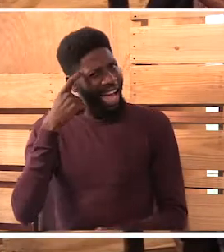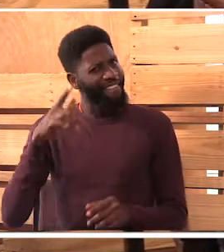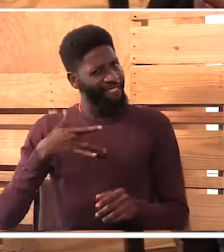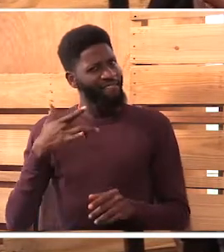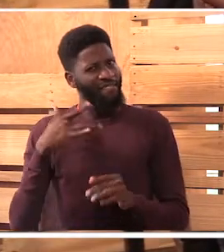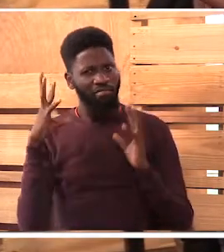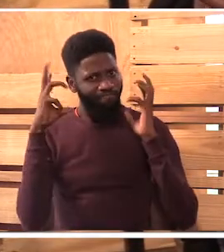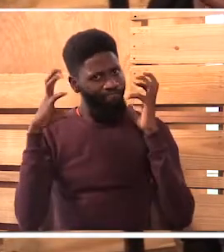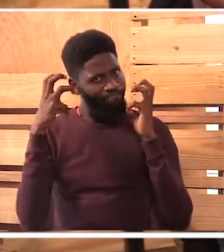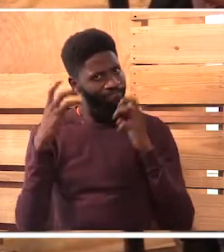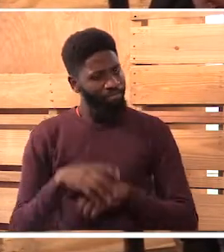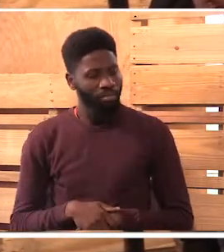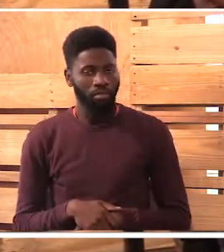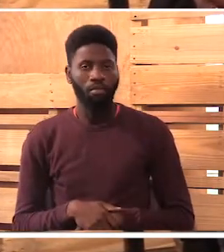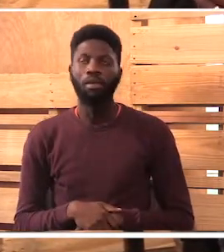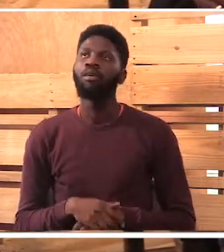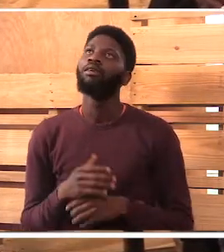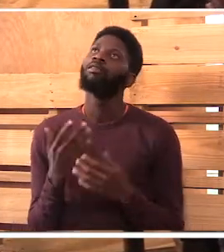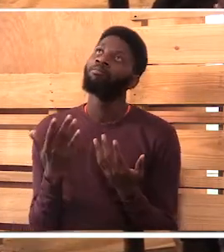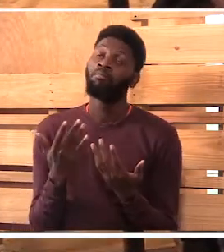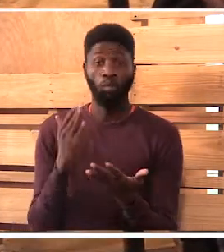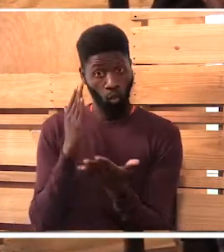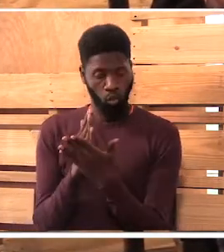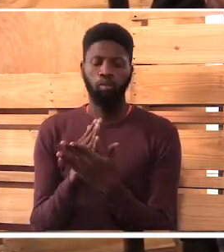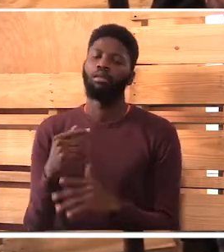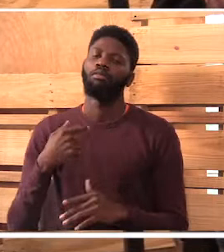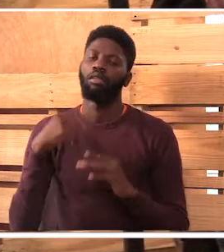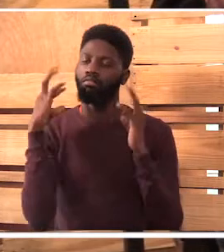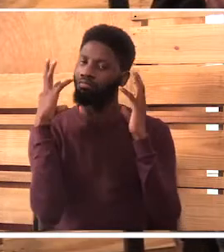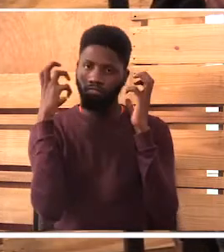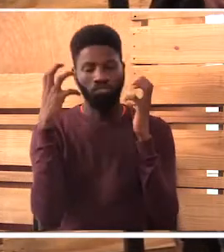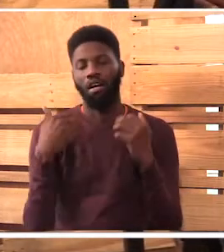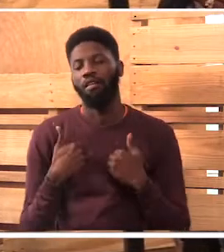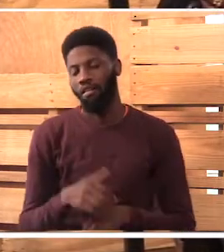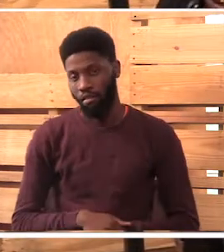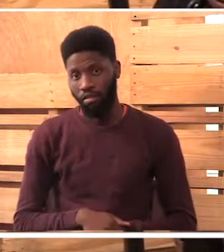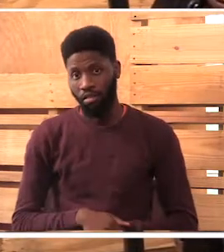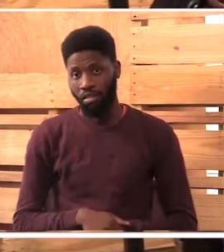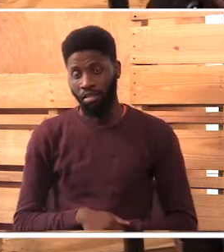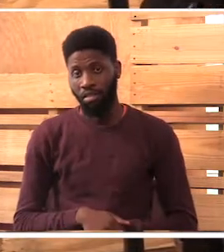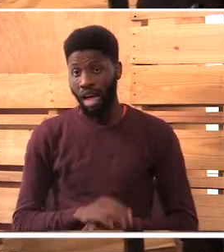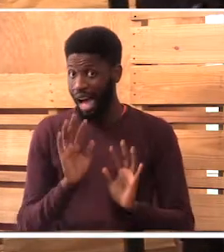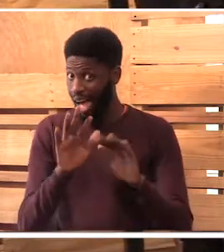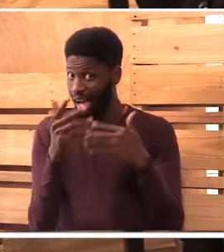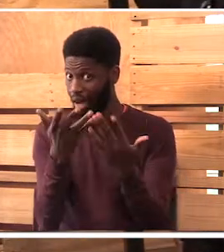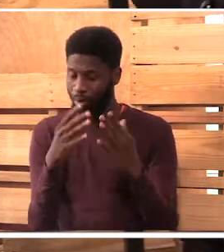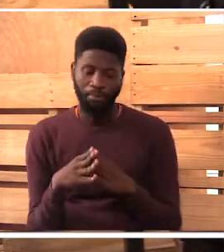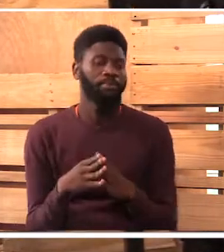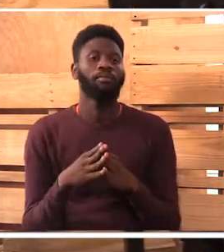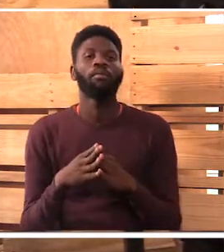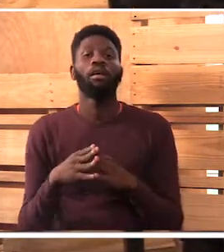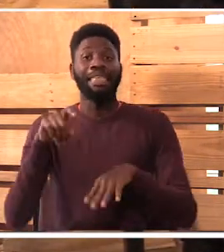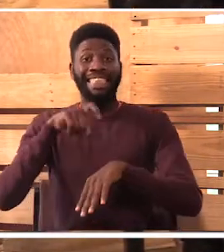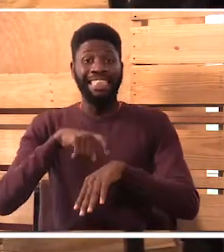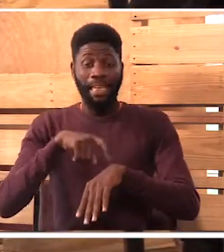Eh, kwa kweli, it bothered me, in this way. Wakati